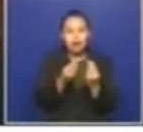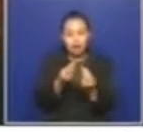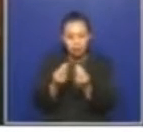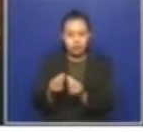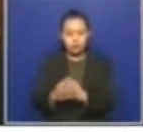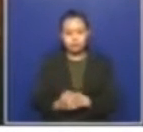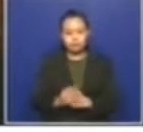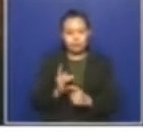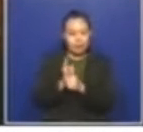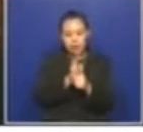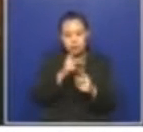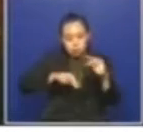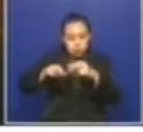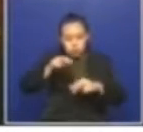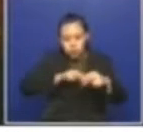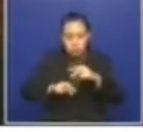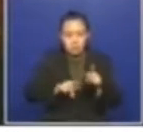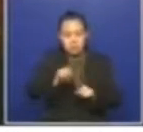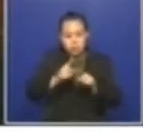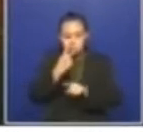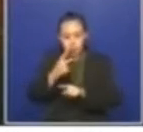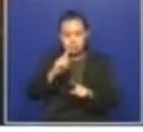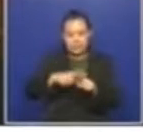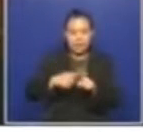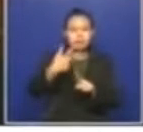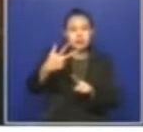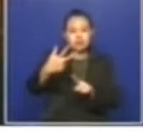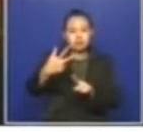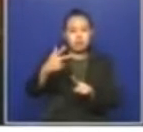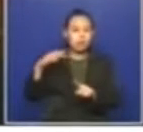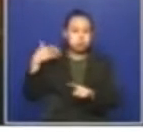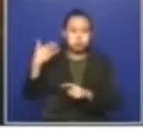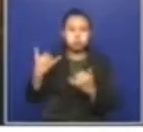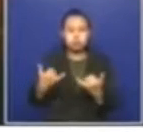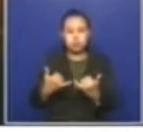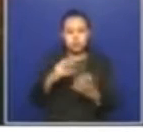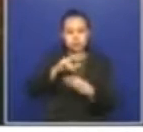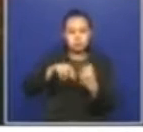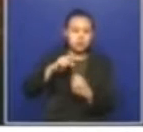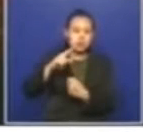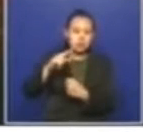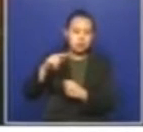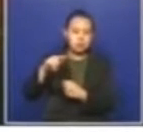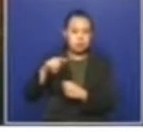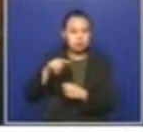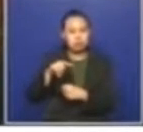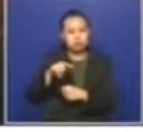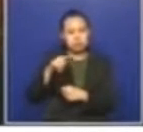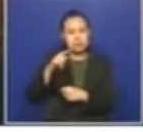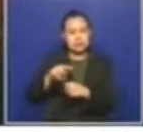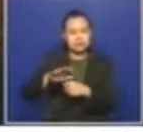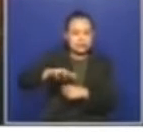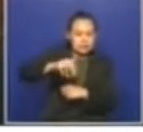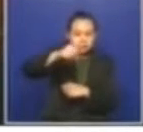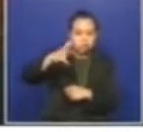เมินดูแต่หลังจากนั้นมา3เดือนวันนี้นี่สัญญาณเศรษฐกิจมันไม่มีอะไรดีขึ้นไม่ว่าจะเป็นระดับมห